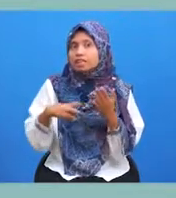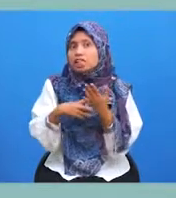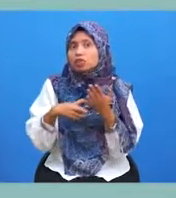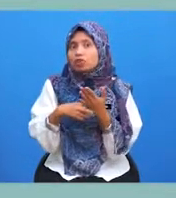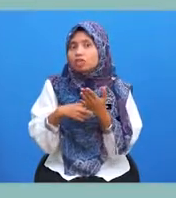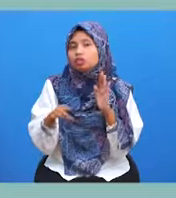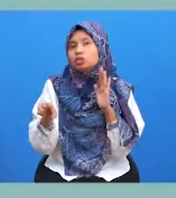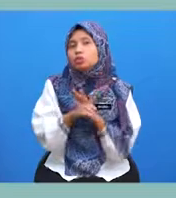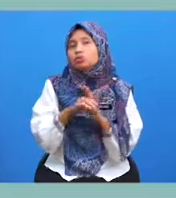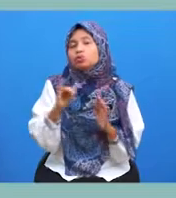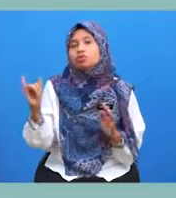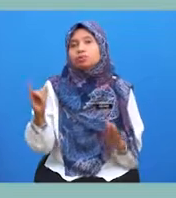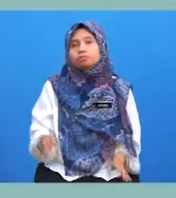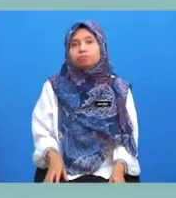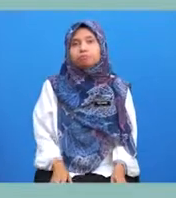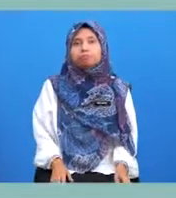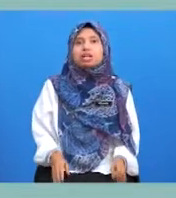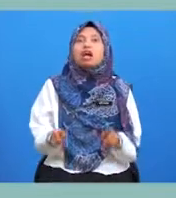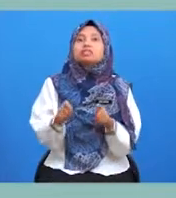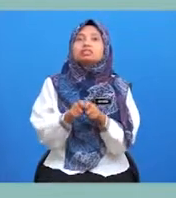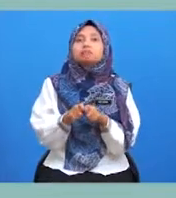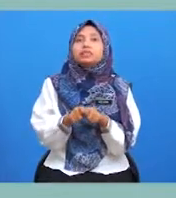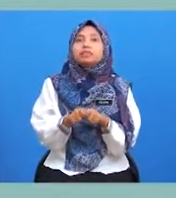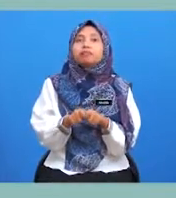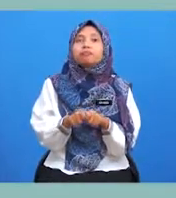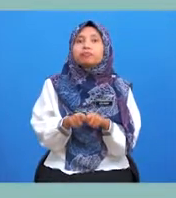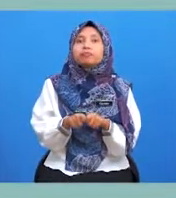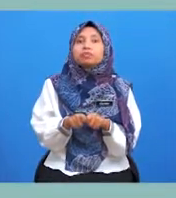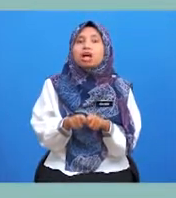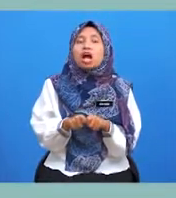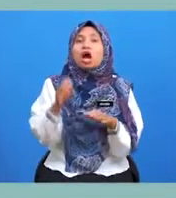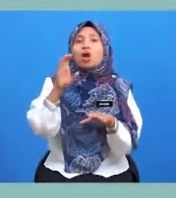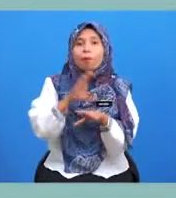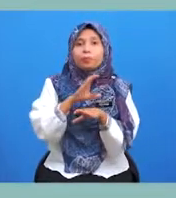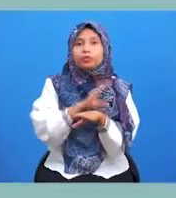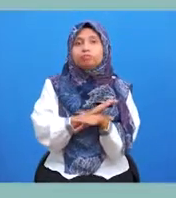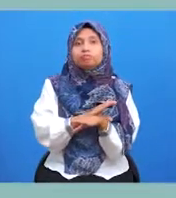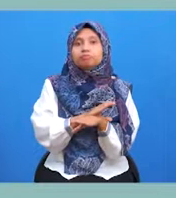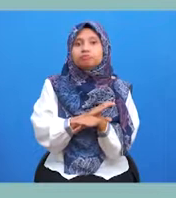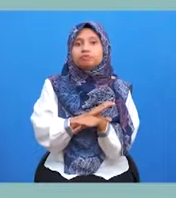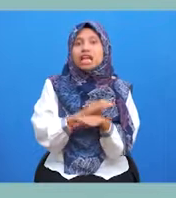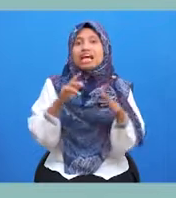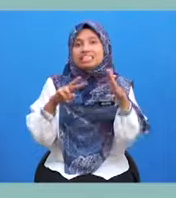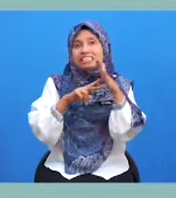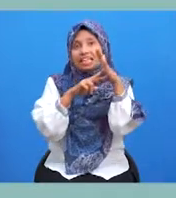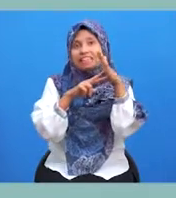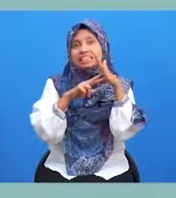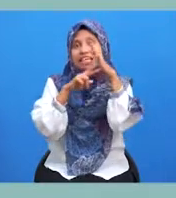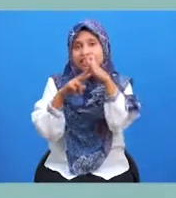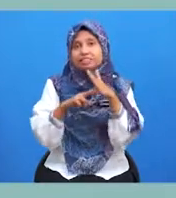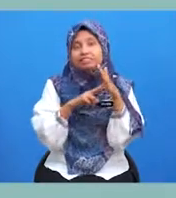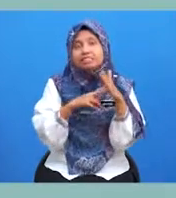alatan elektronik, contohnya seperti komputer, satelit,